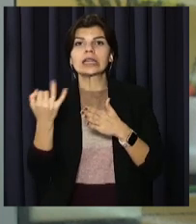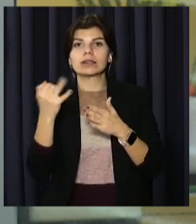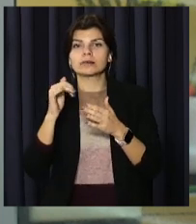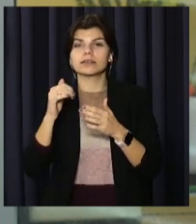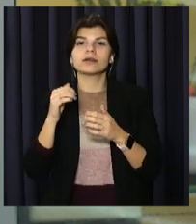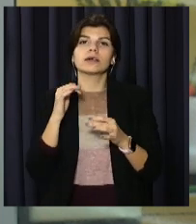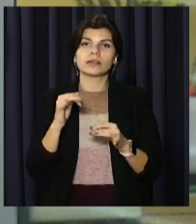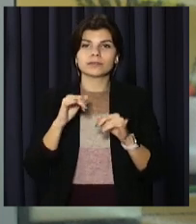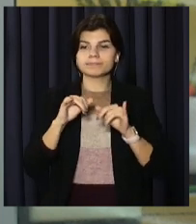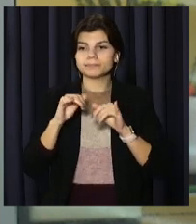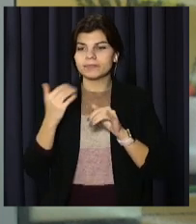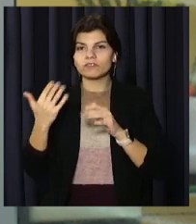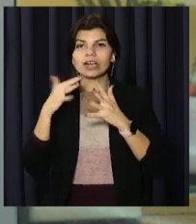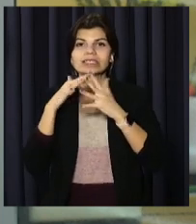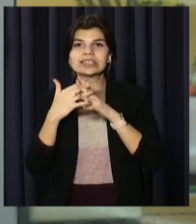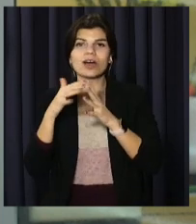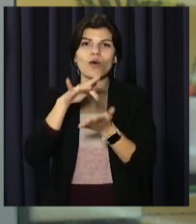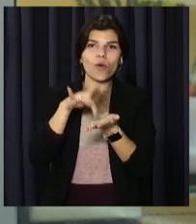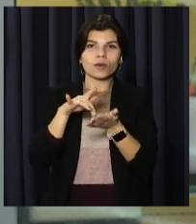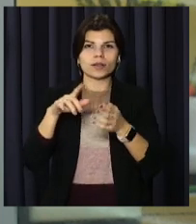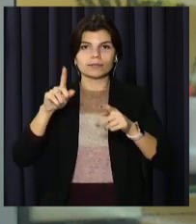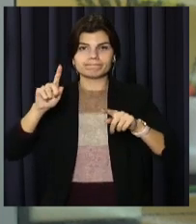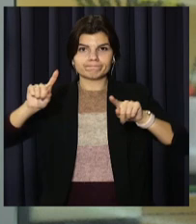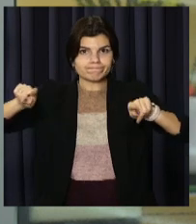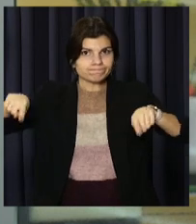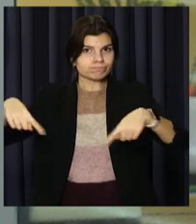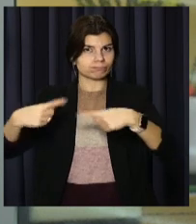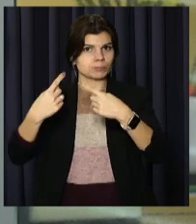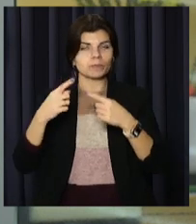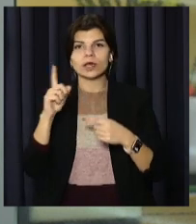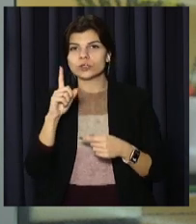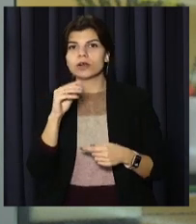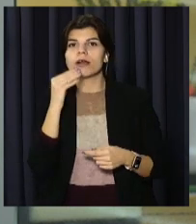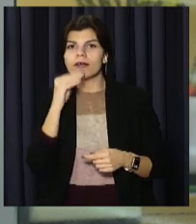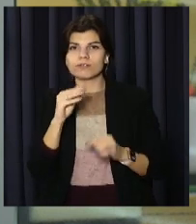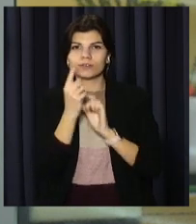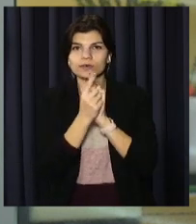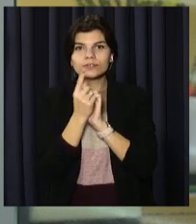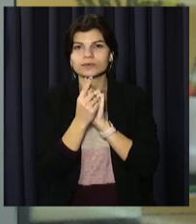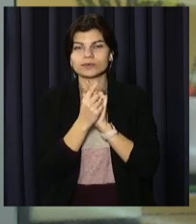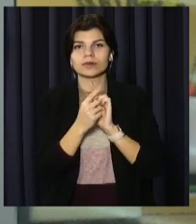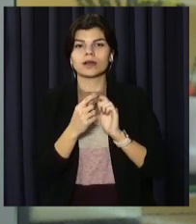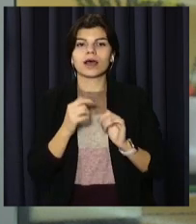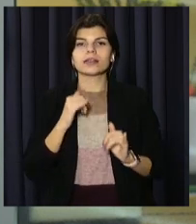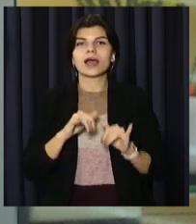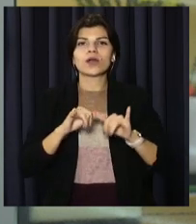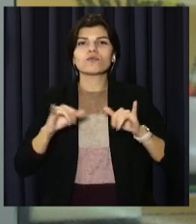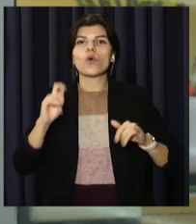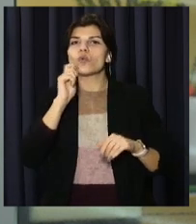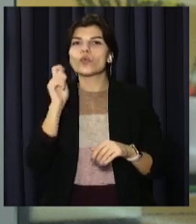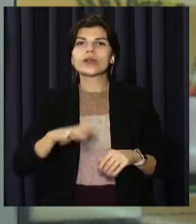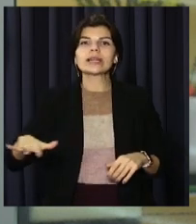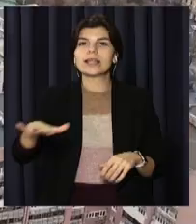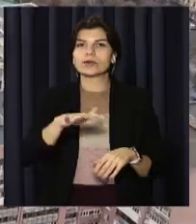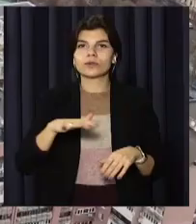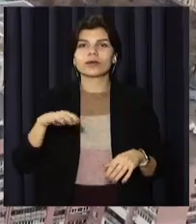та розбудовувати їхні села та міста. Щоб зробити їх комфортними та затишними, потужний поштовх для розвитку українських